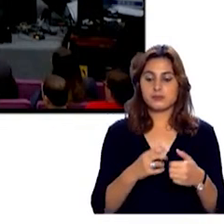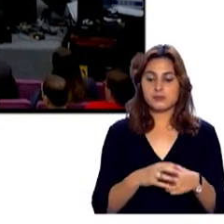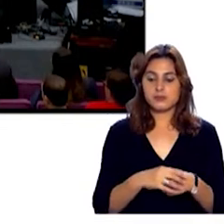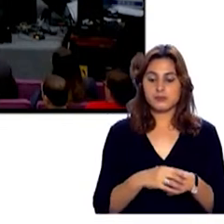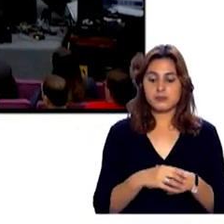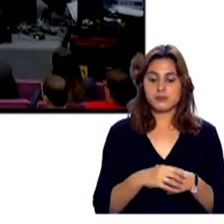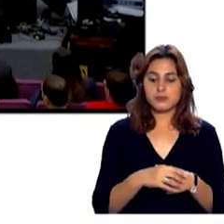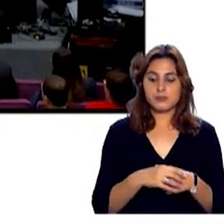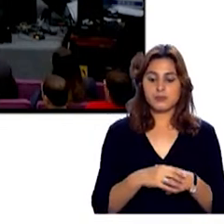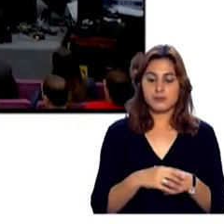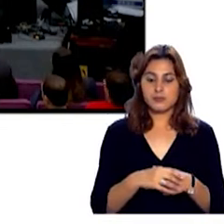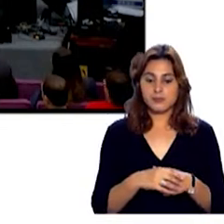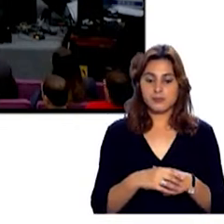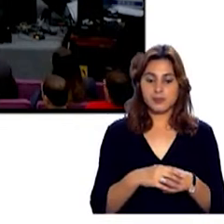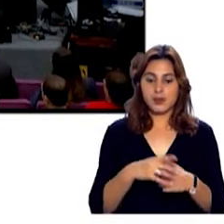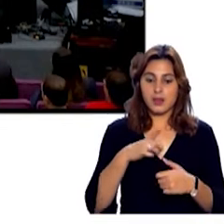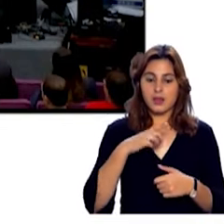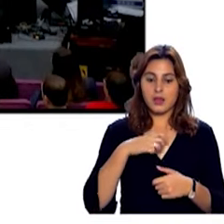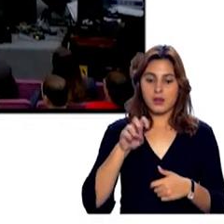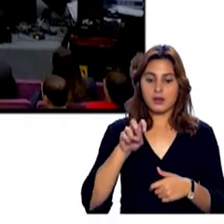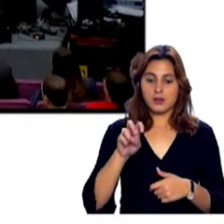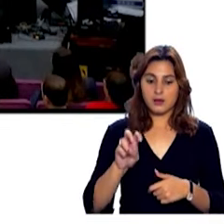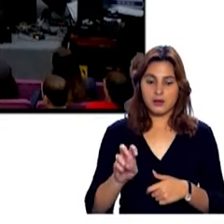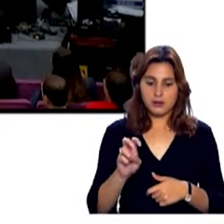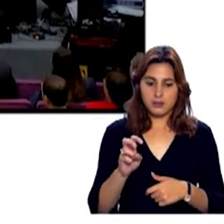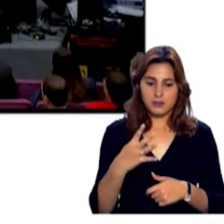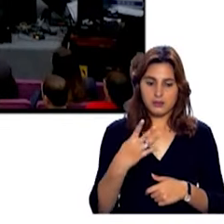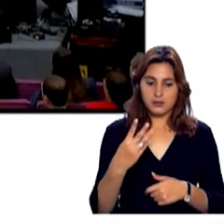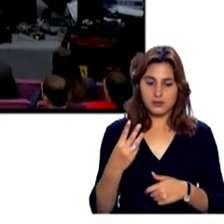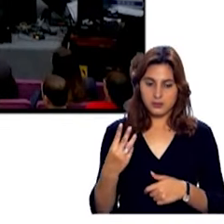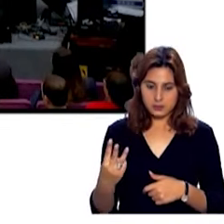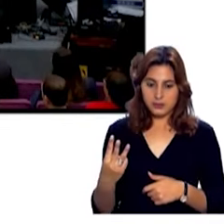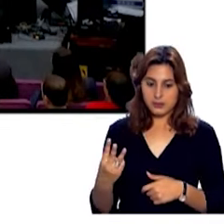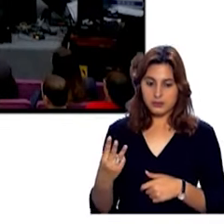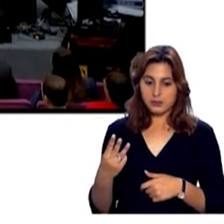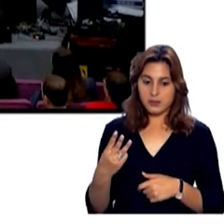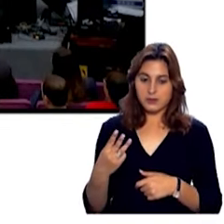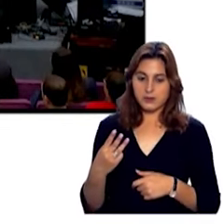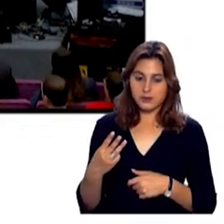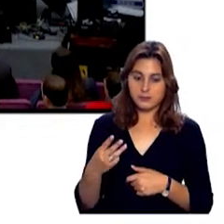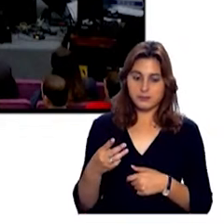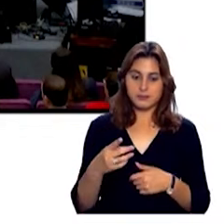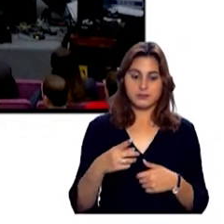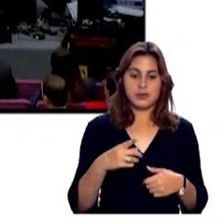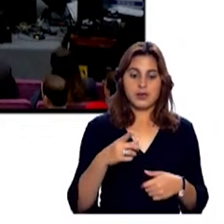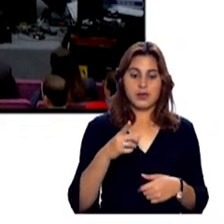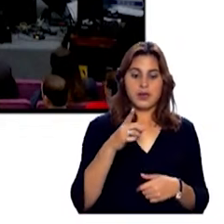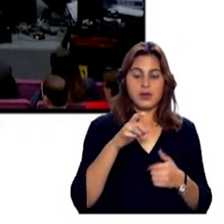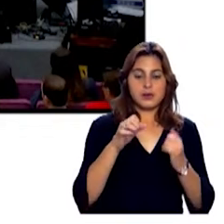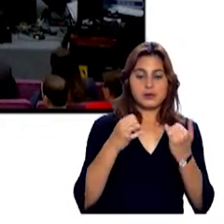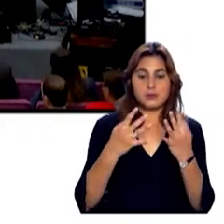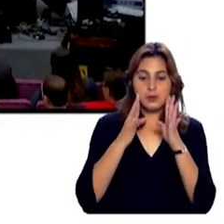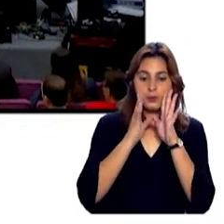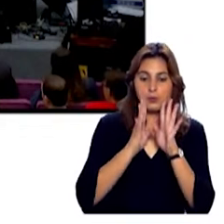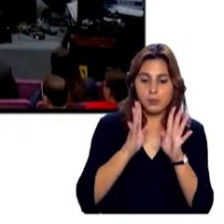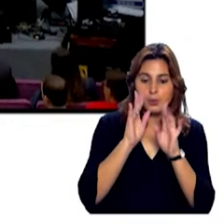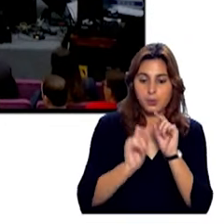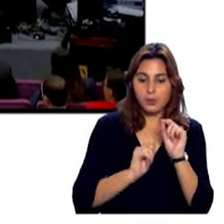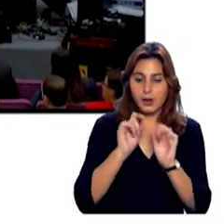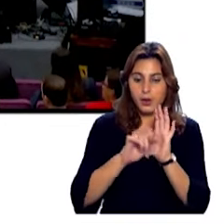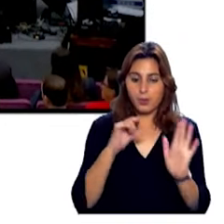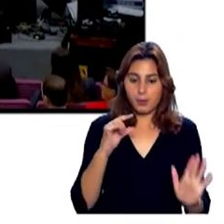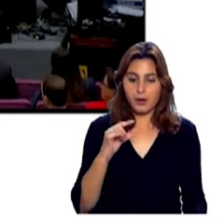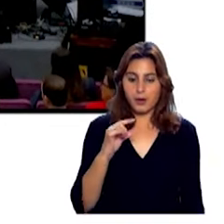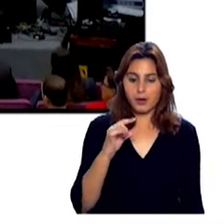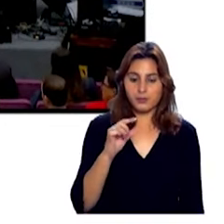fondamentale tedesca ma soprattutto richiamo la vostra attenzione Sul paragrafo 502 Della eerik po cio